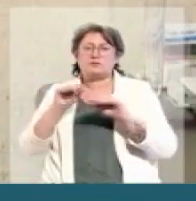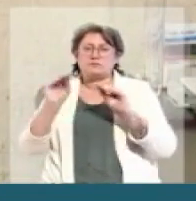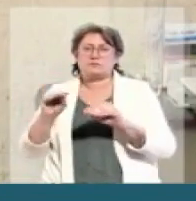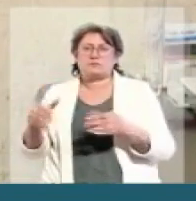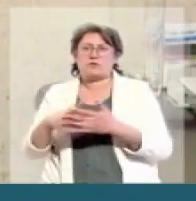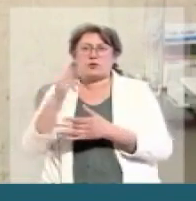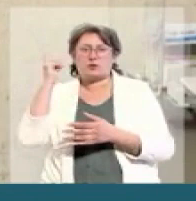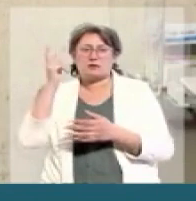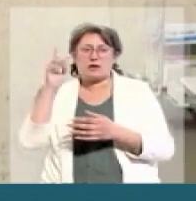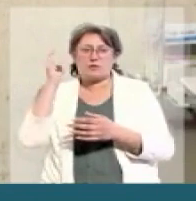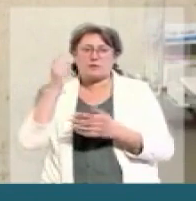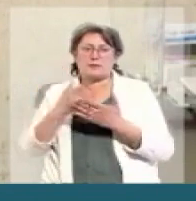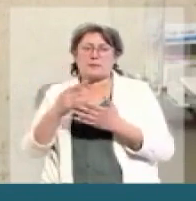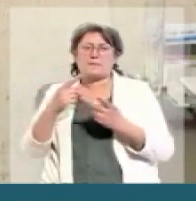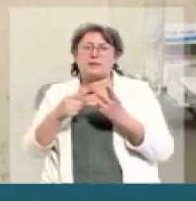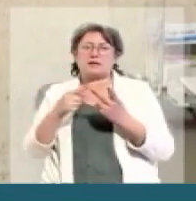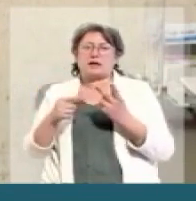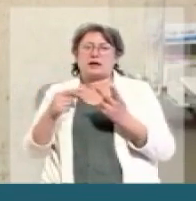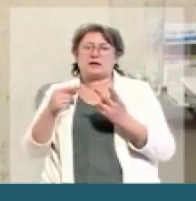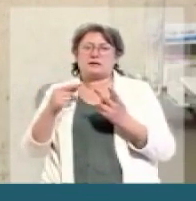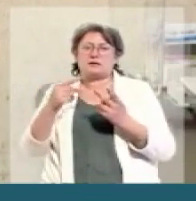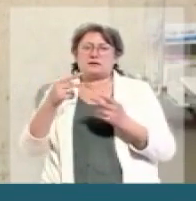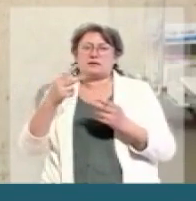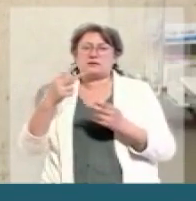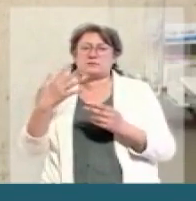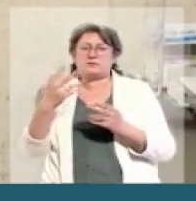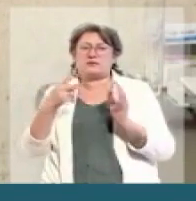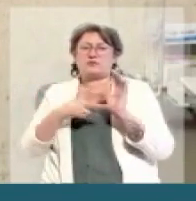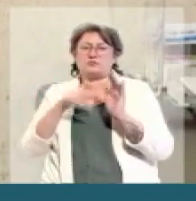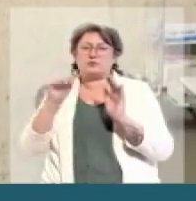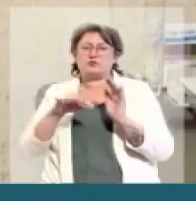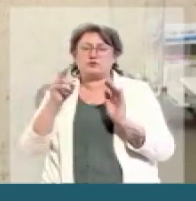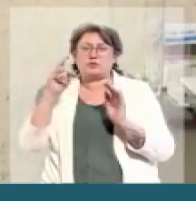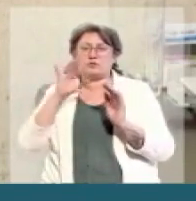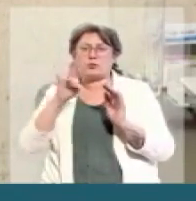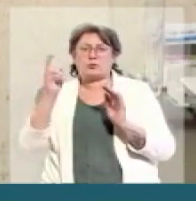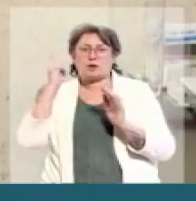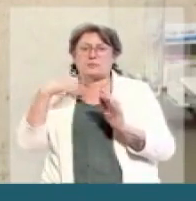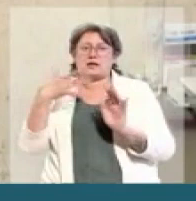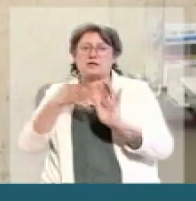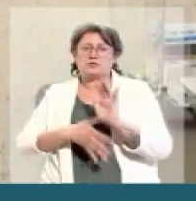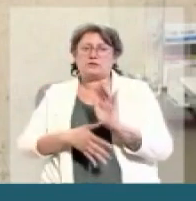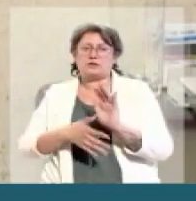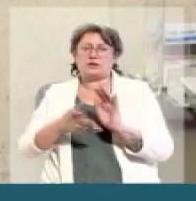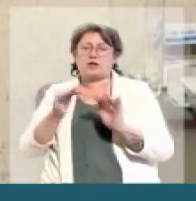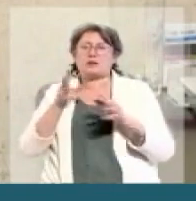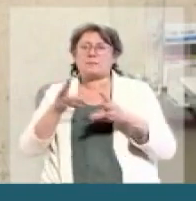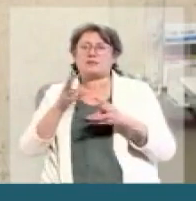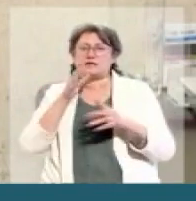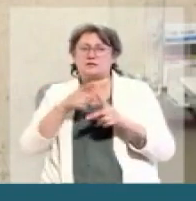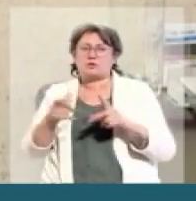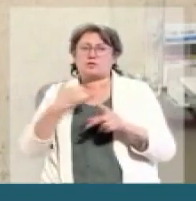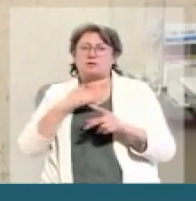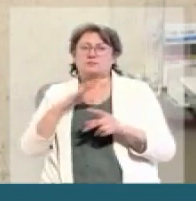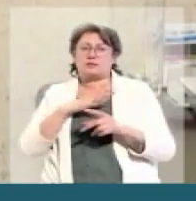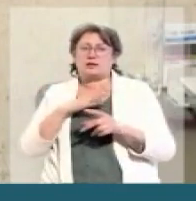нас был уголь. Где-то порядка 35, где-то 38 тысяч тонн угля было израсходовано в этот отопительный сезон. У нас